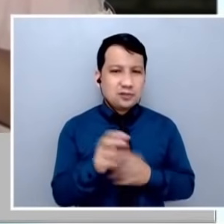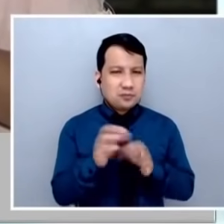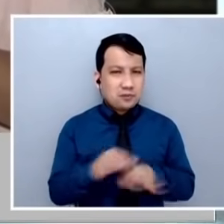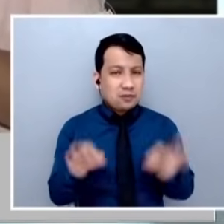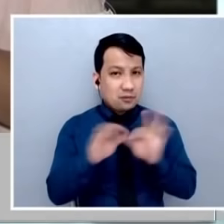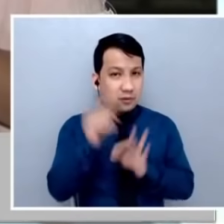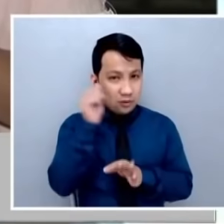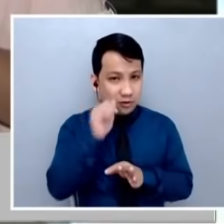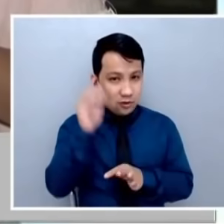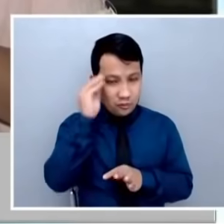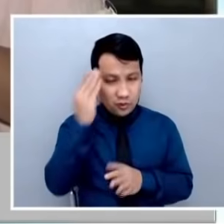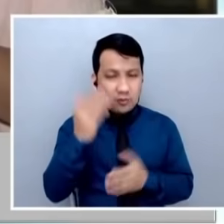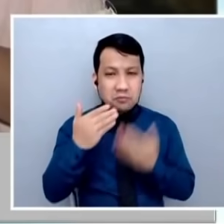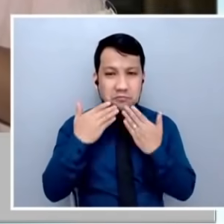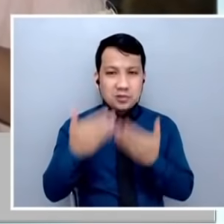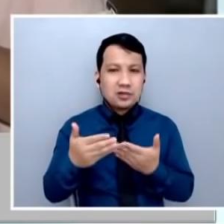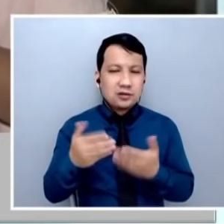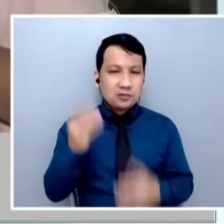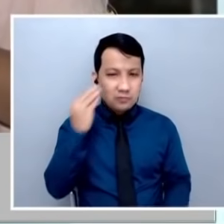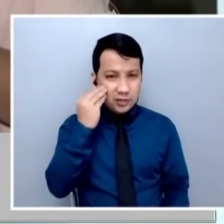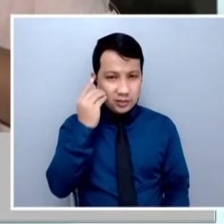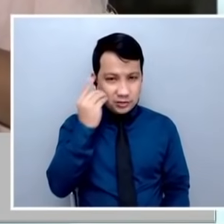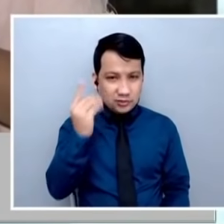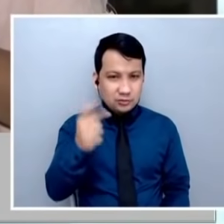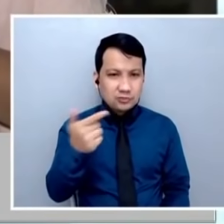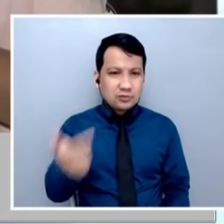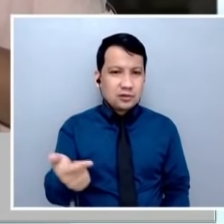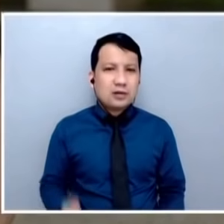yan. Maraming salamat, Michael Delizo.